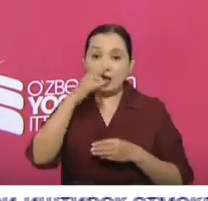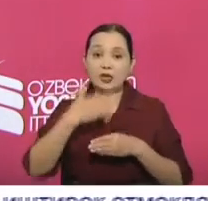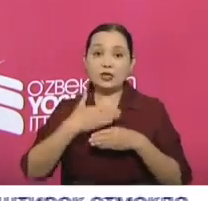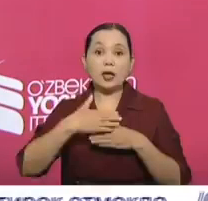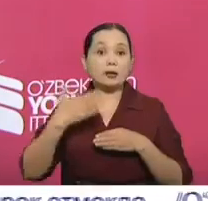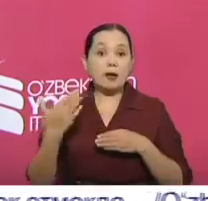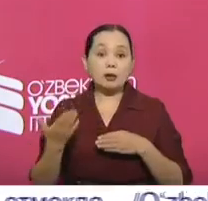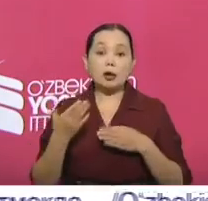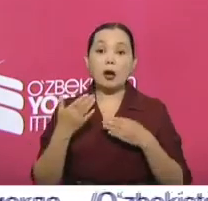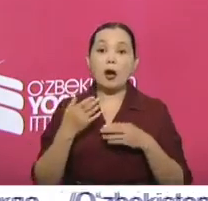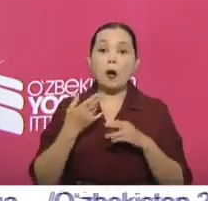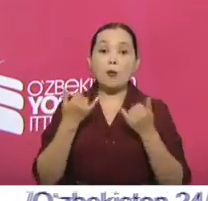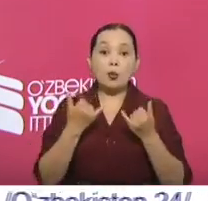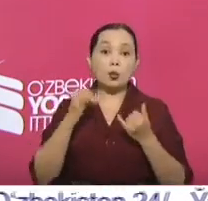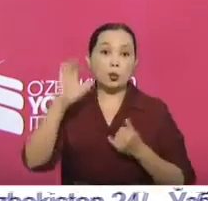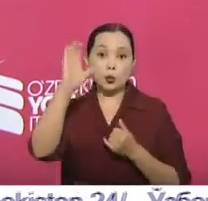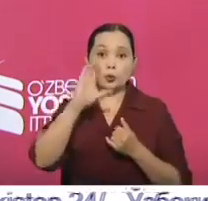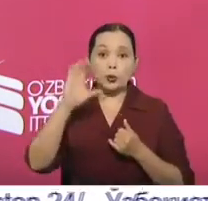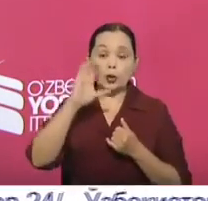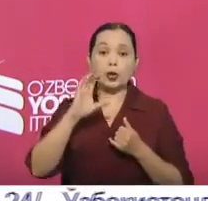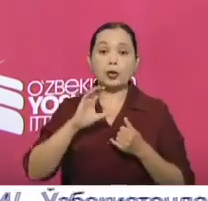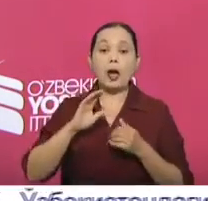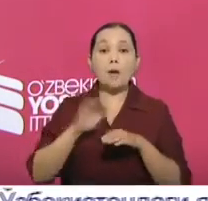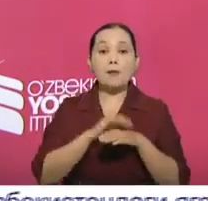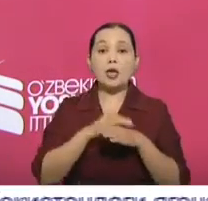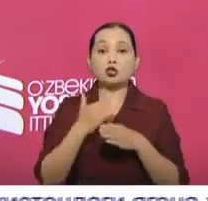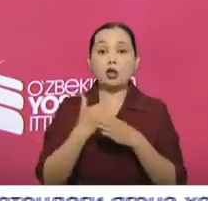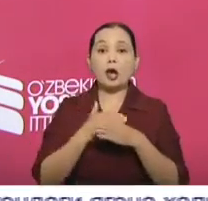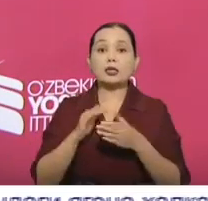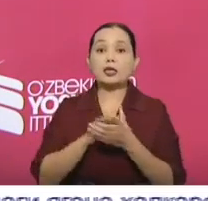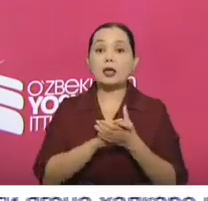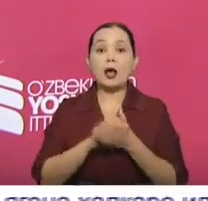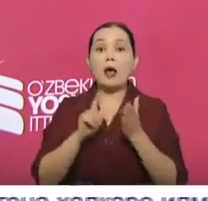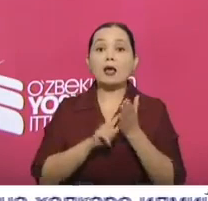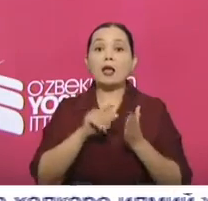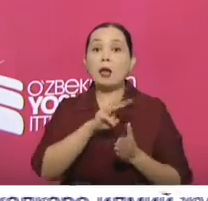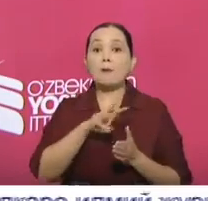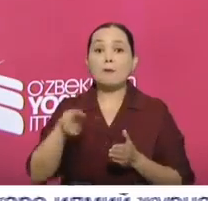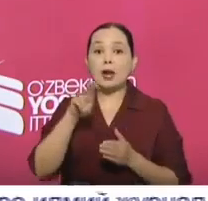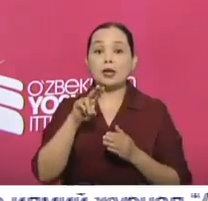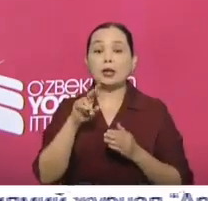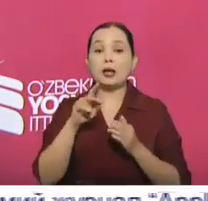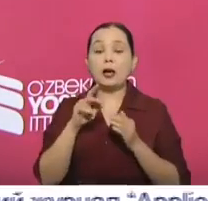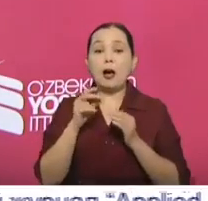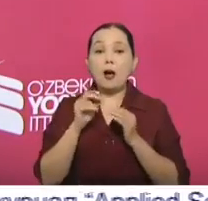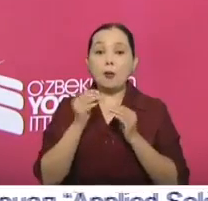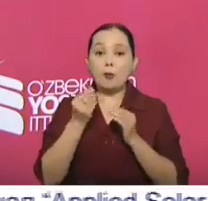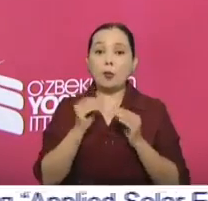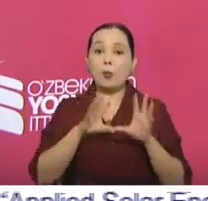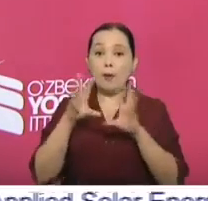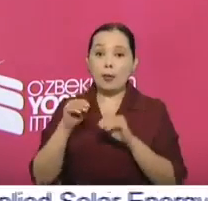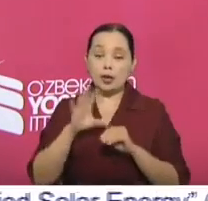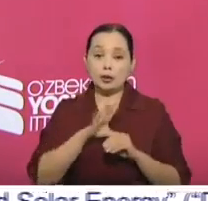tomonidan bugun O'zbekiston Mehr-shafqat va salomatlik fondiga 7 milliard 112 million so'm mablag'